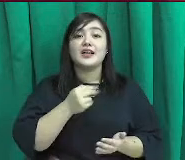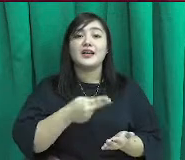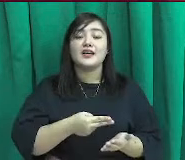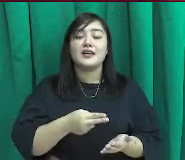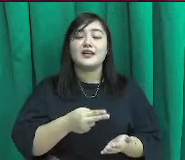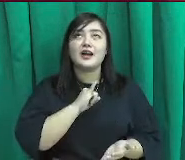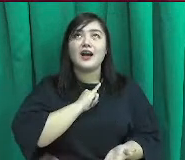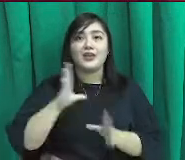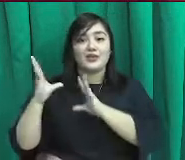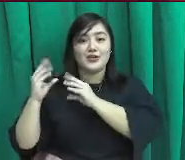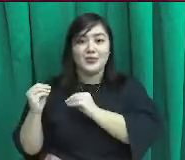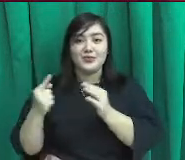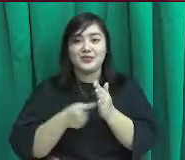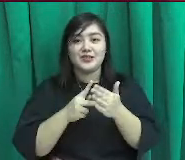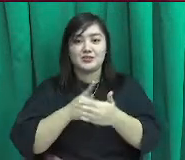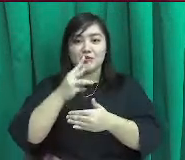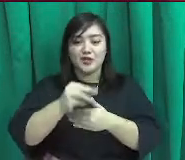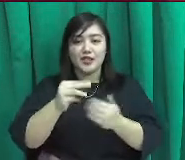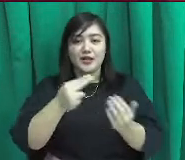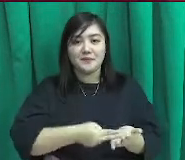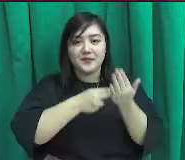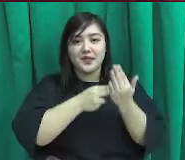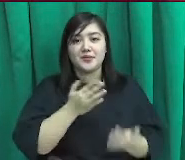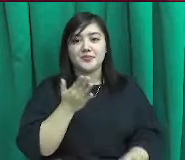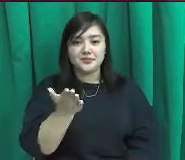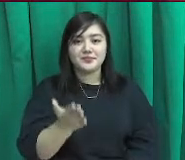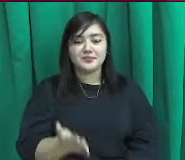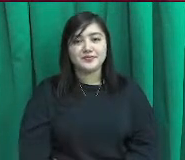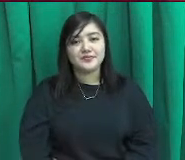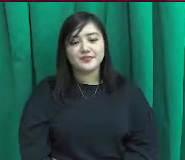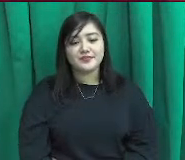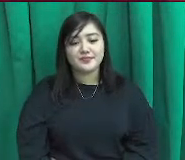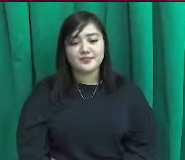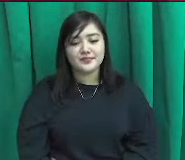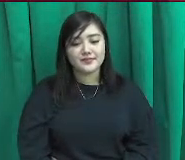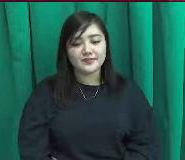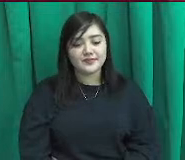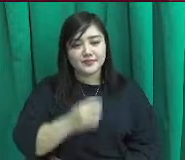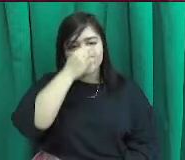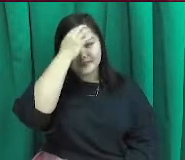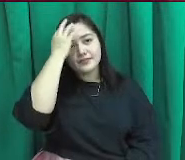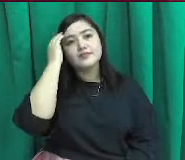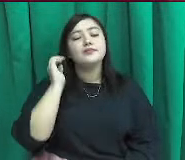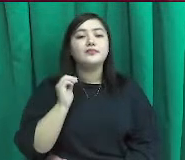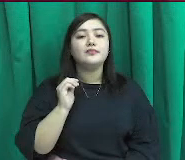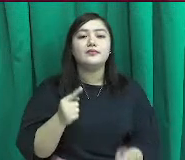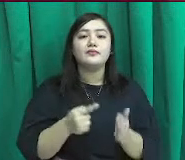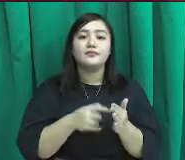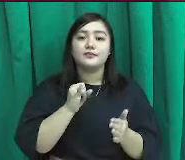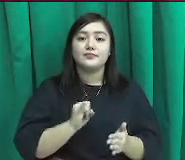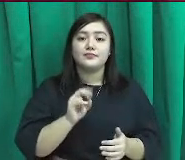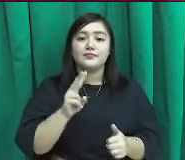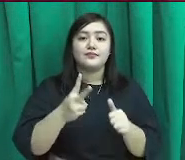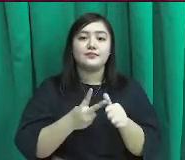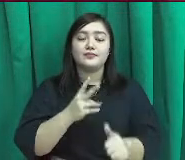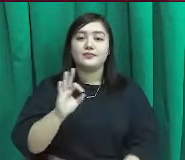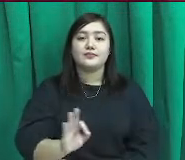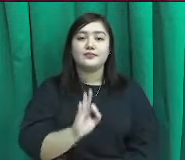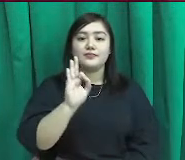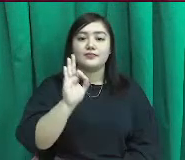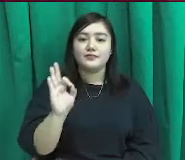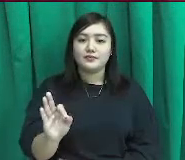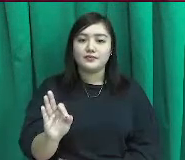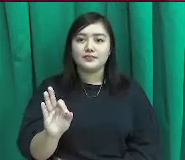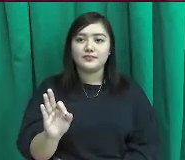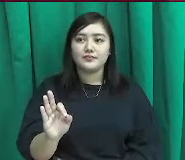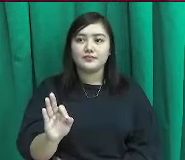sa episode po natin sa araw ng Biyernes. This is the first, this is the second Friday, but this is the first full